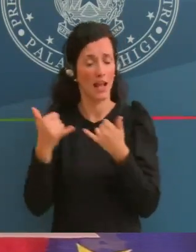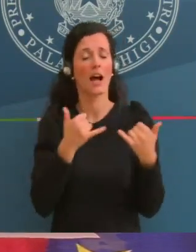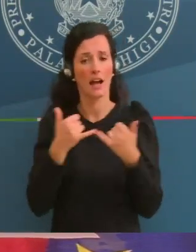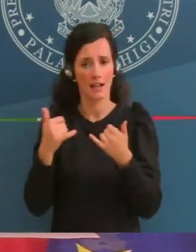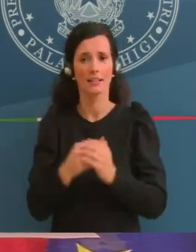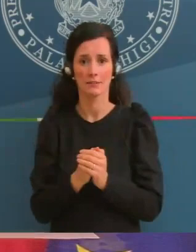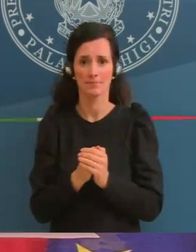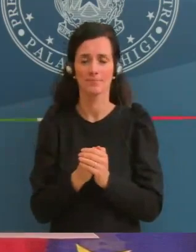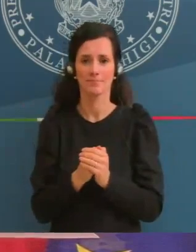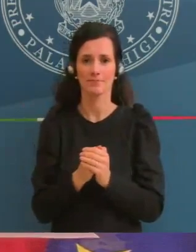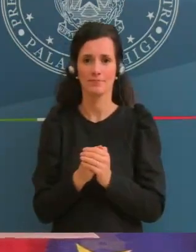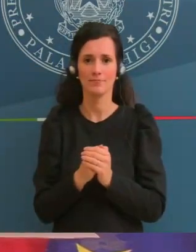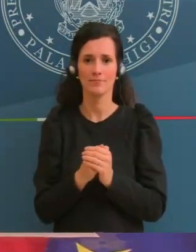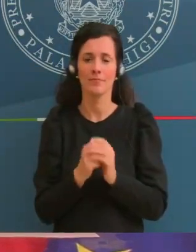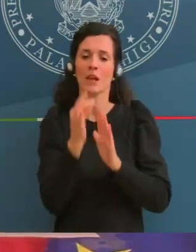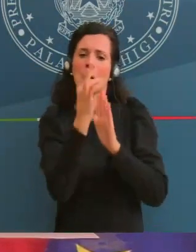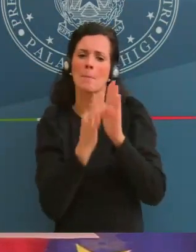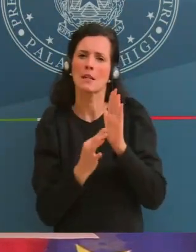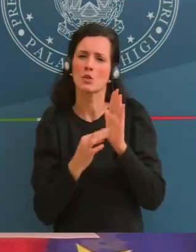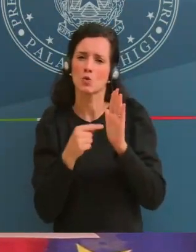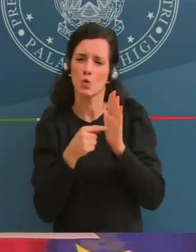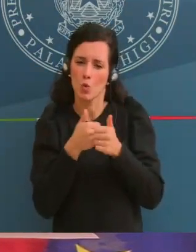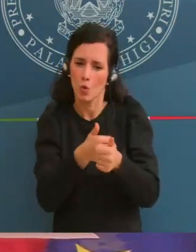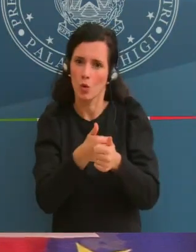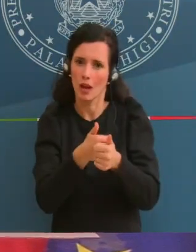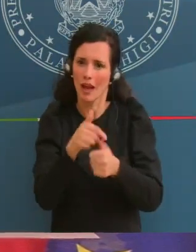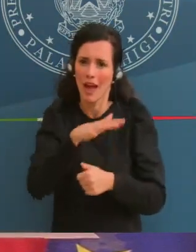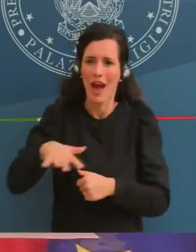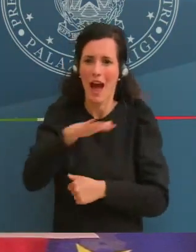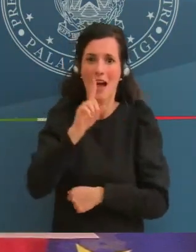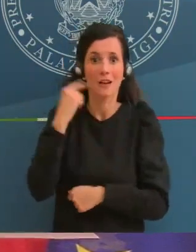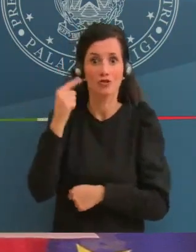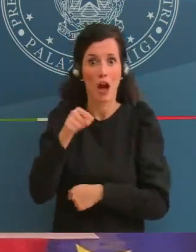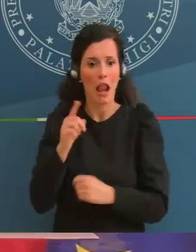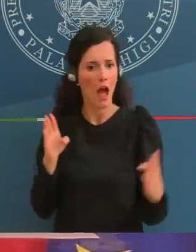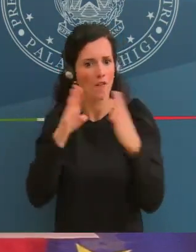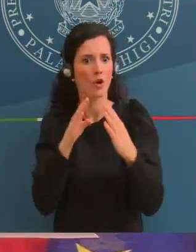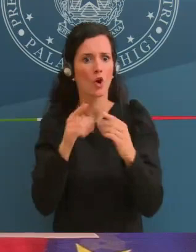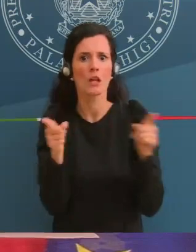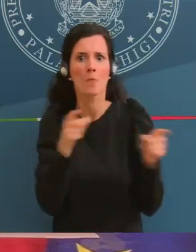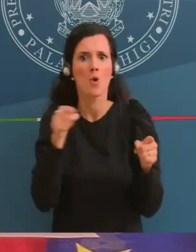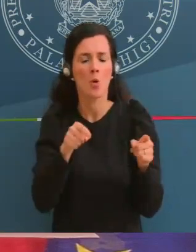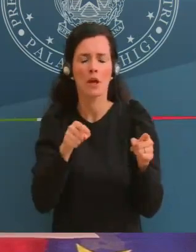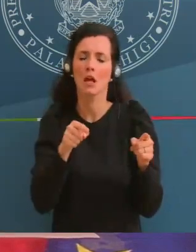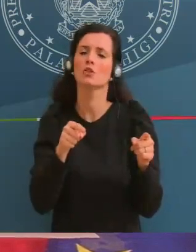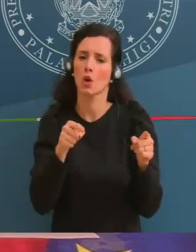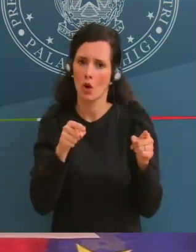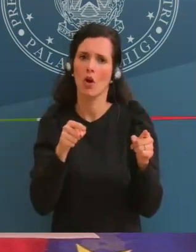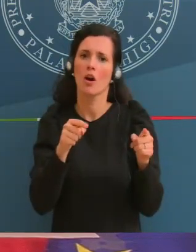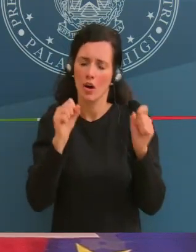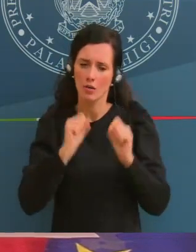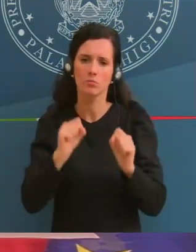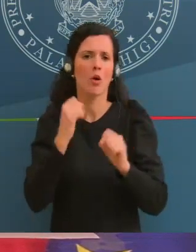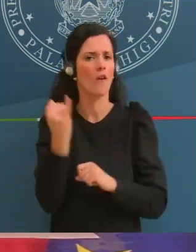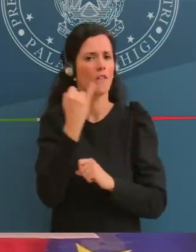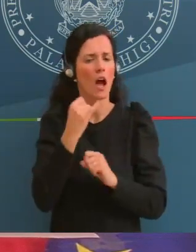inevitabile una nuova impennata della curva di contagio e per questa ragione e siamo costretti a introdurre un